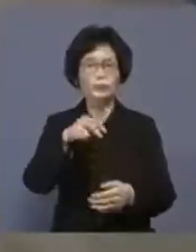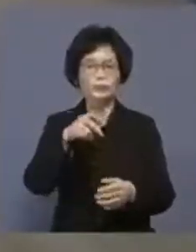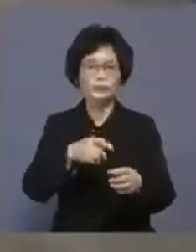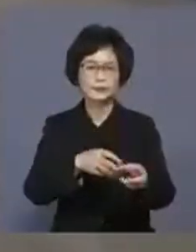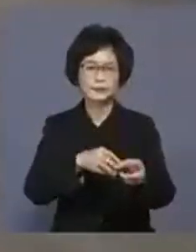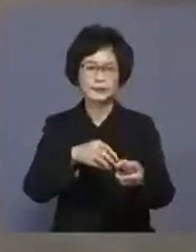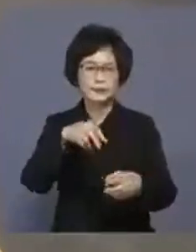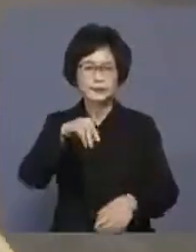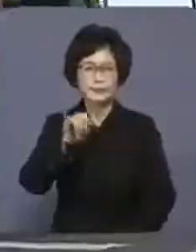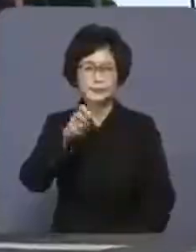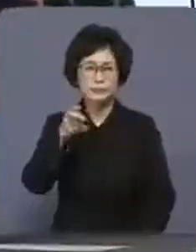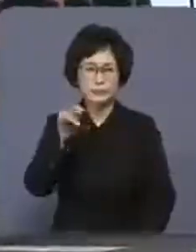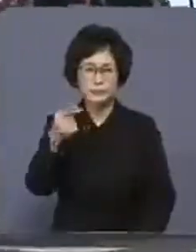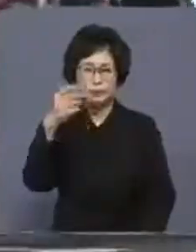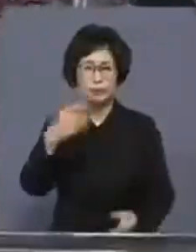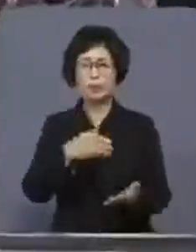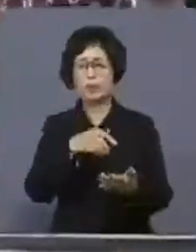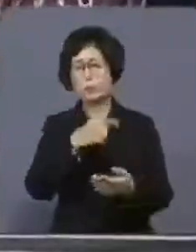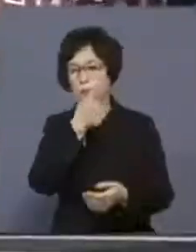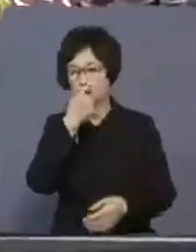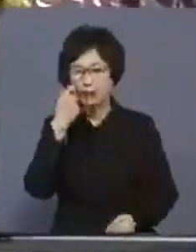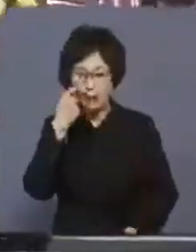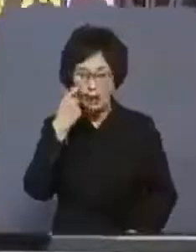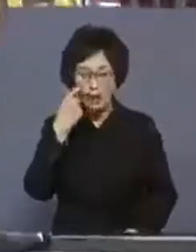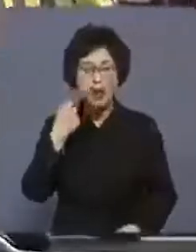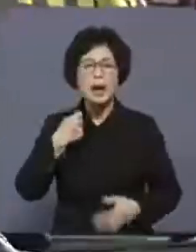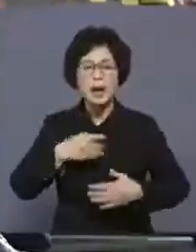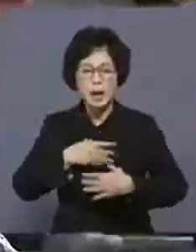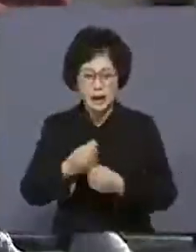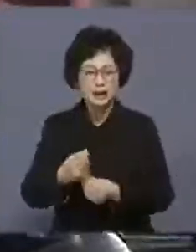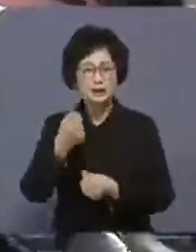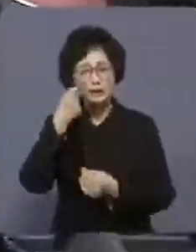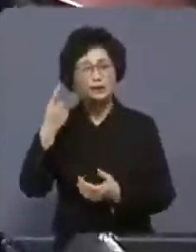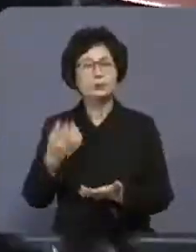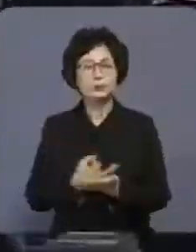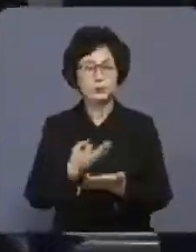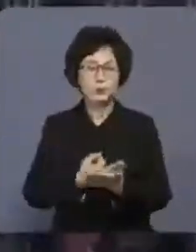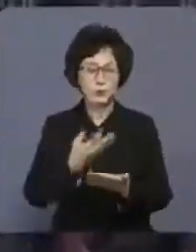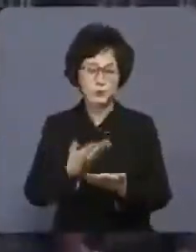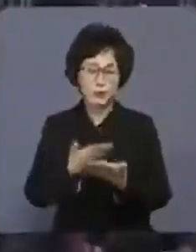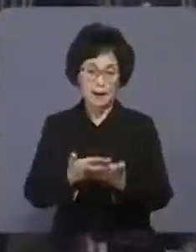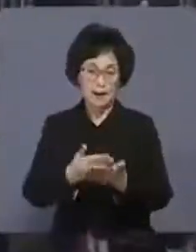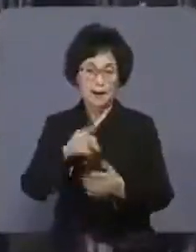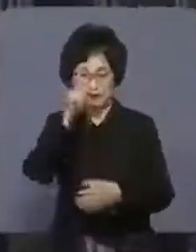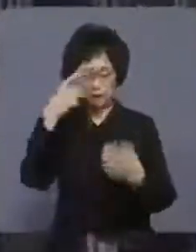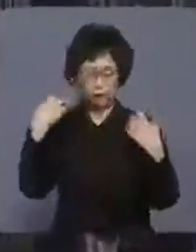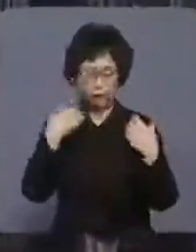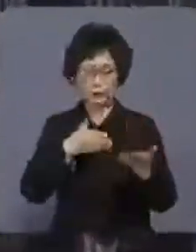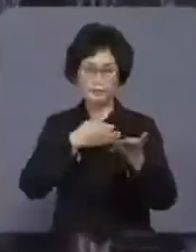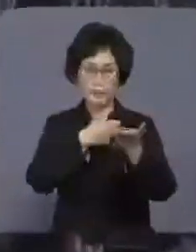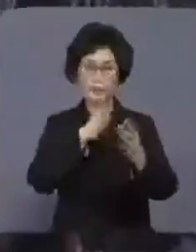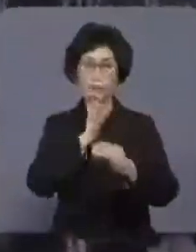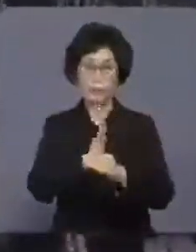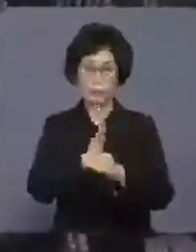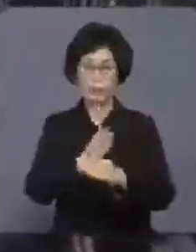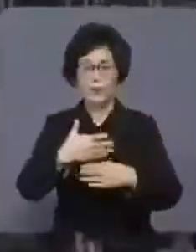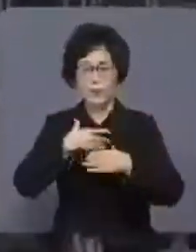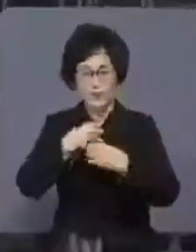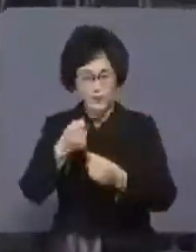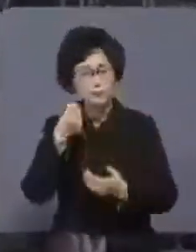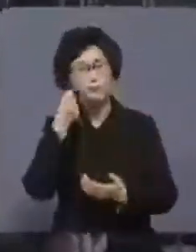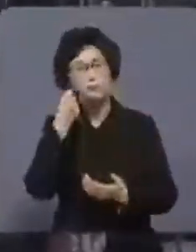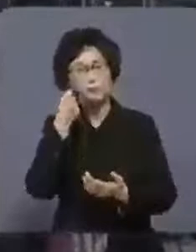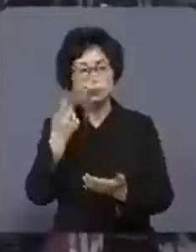화물 연대 측은 최 조우 님을 보장할 수 있는 안전은 인재를 계속해서 시행할 수 있게 해달라고 정부에 요구하고 있습니다 또 안 전 운 인제